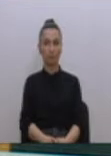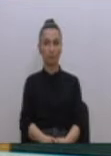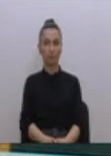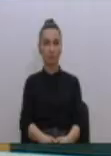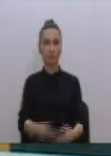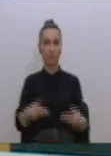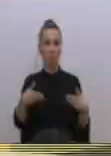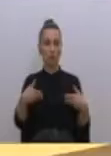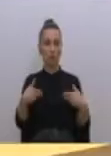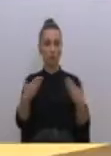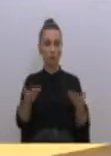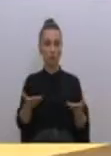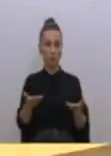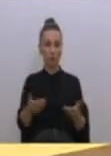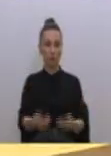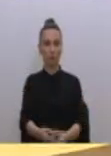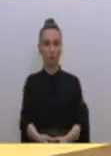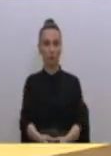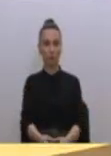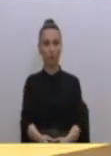Vă găsesc